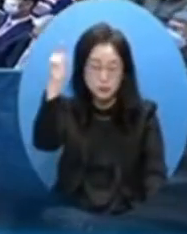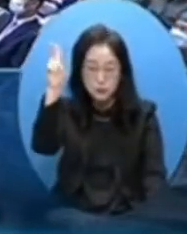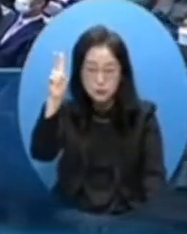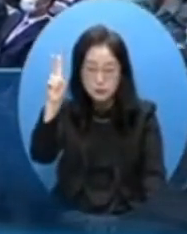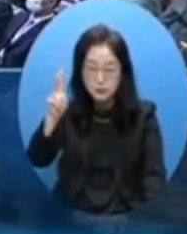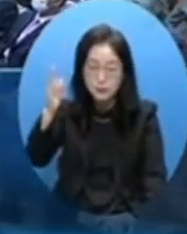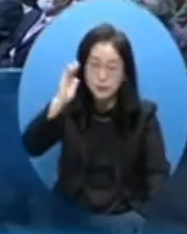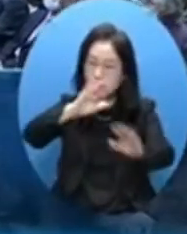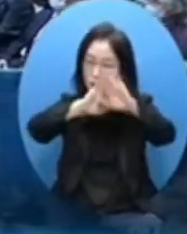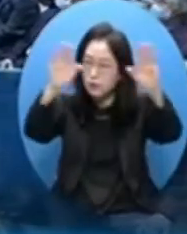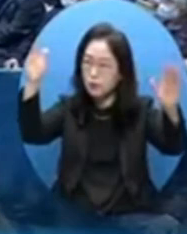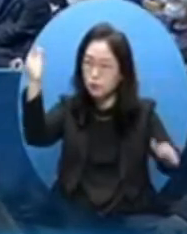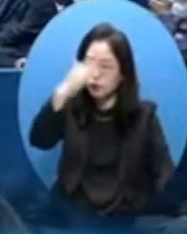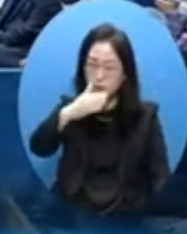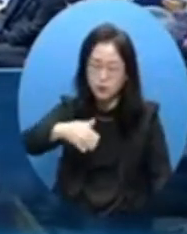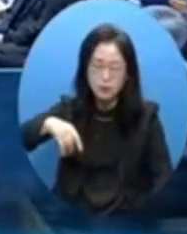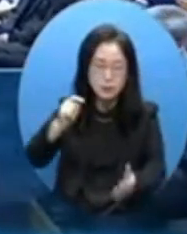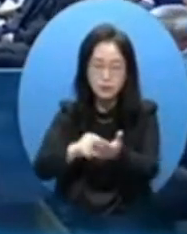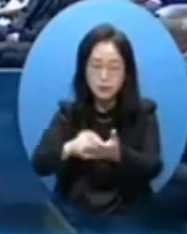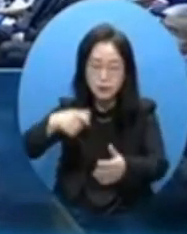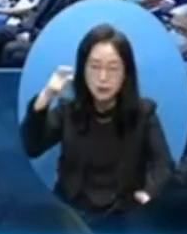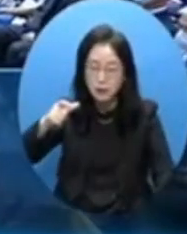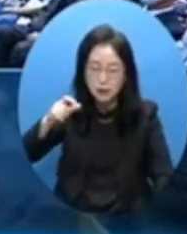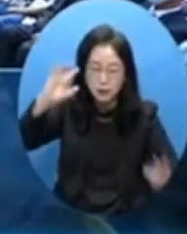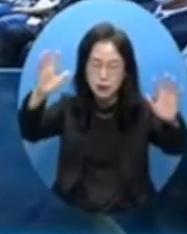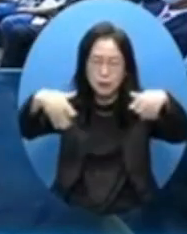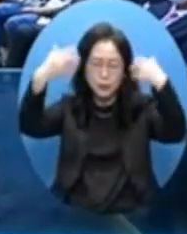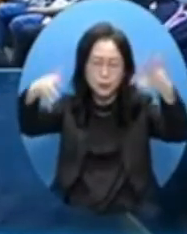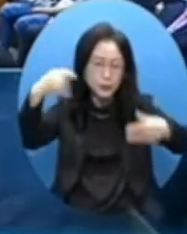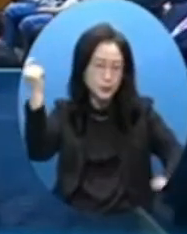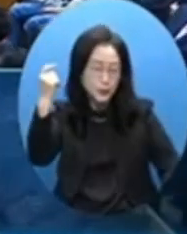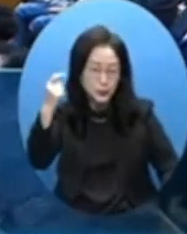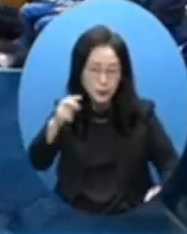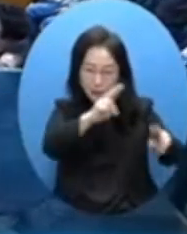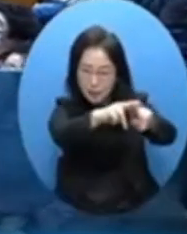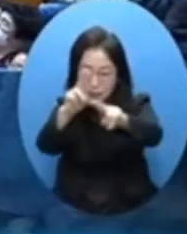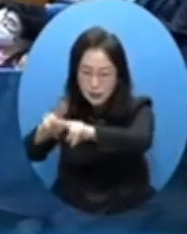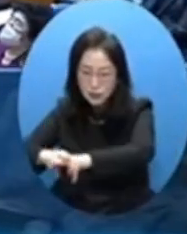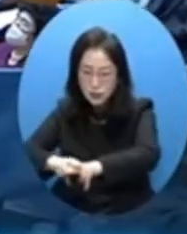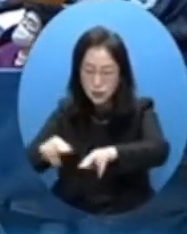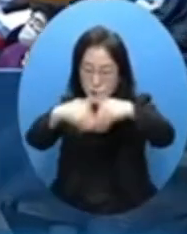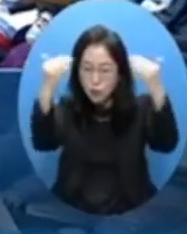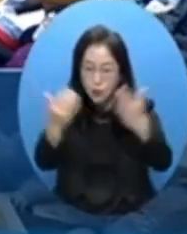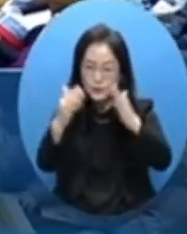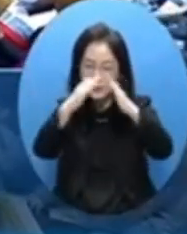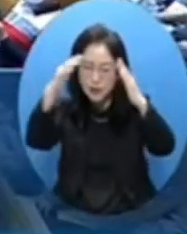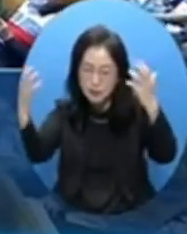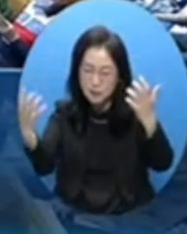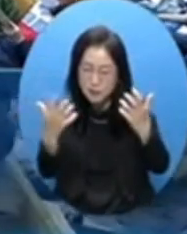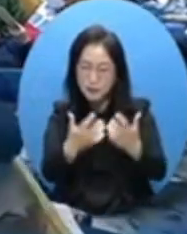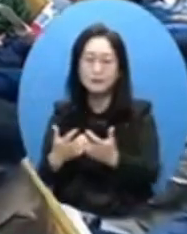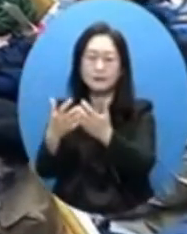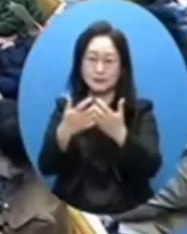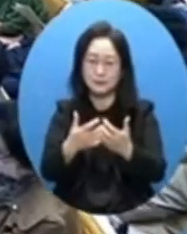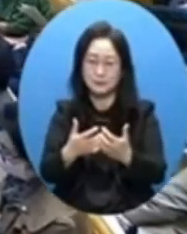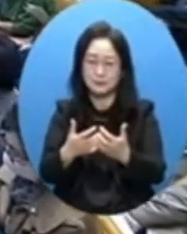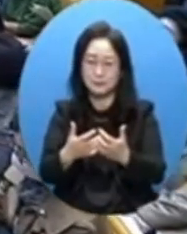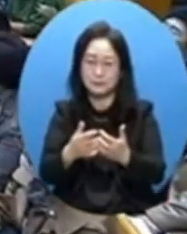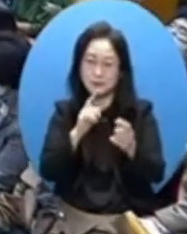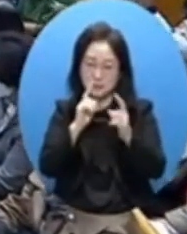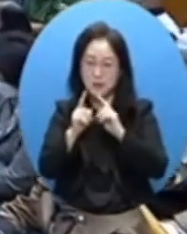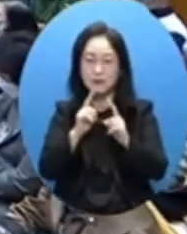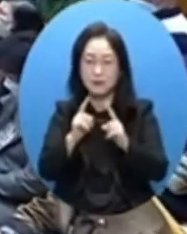하늘로부터 급하고 강한 바람 같은 소리가 있어 그들이 앉은 온 집에 가득하며 성경